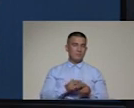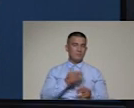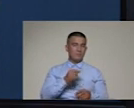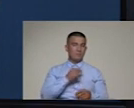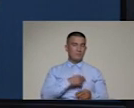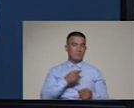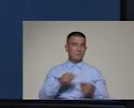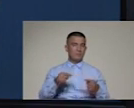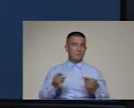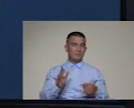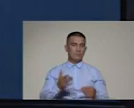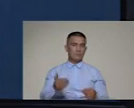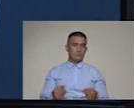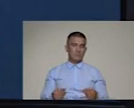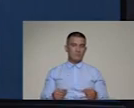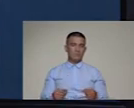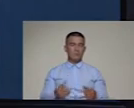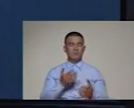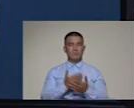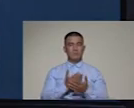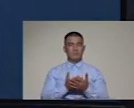bilan farqlanadi. Endi